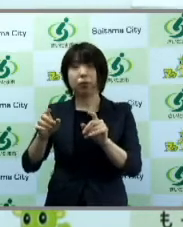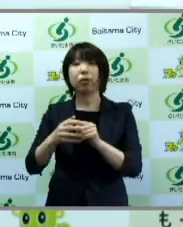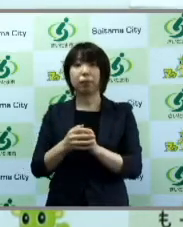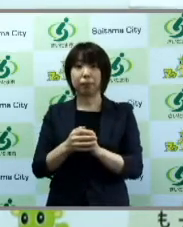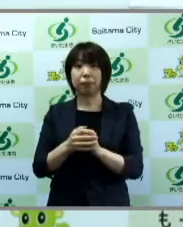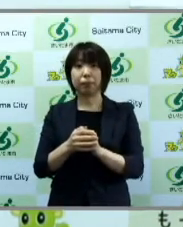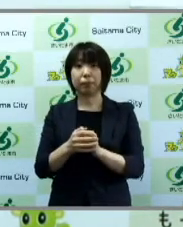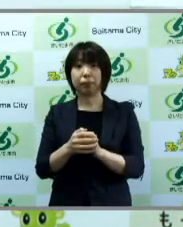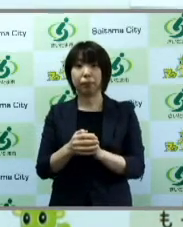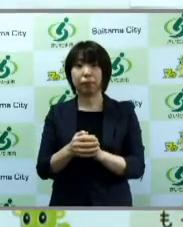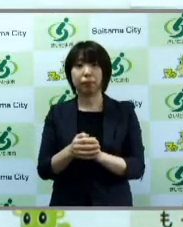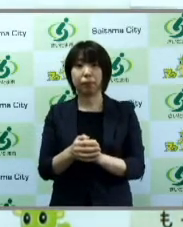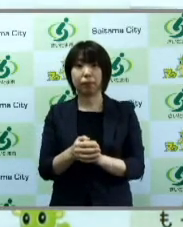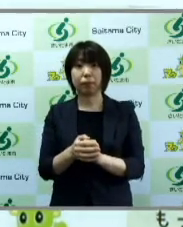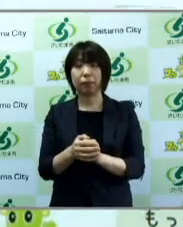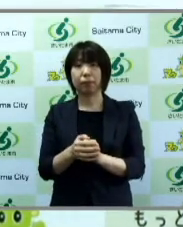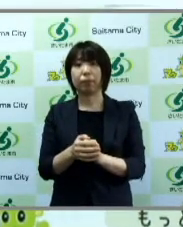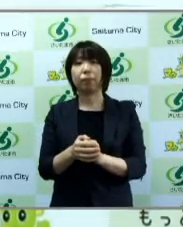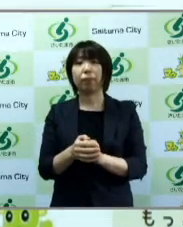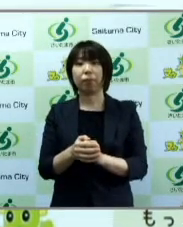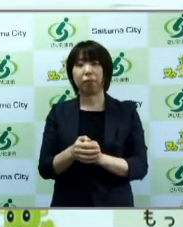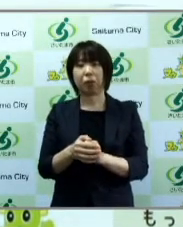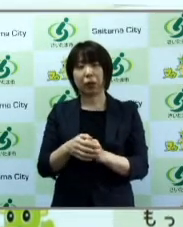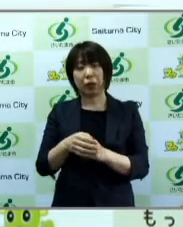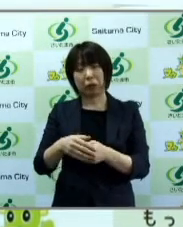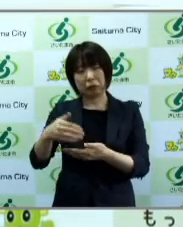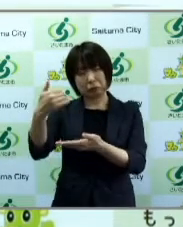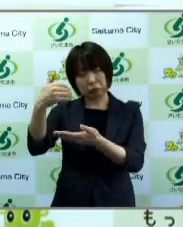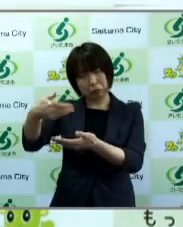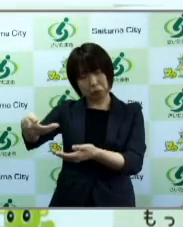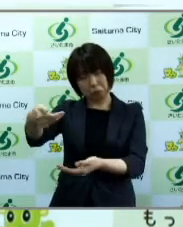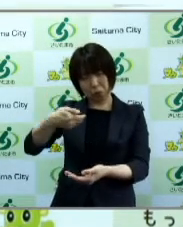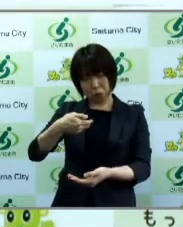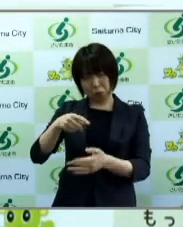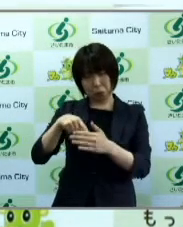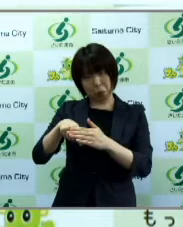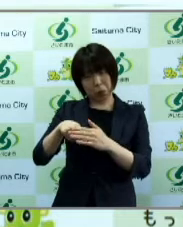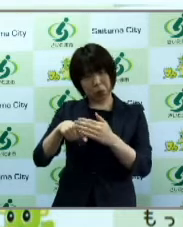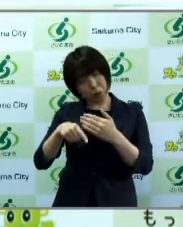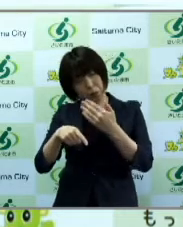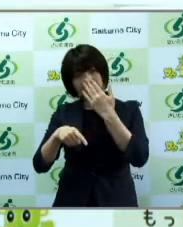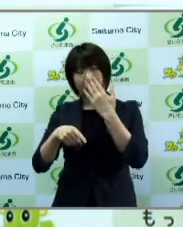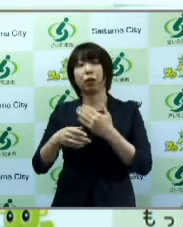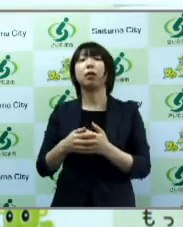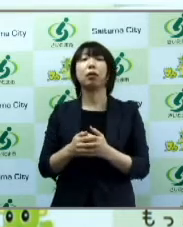それは、まあ、ちょっと、まあ、どういう意味かちょっと分かりませんけれども、今、